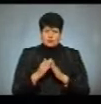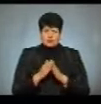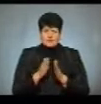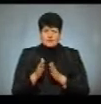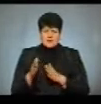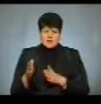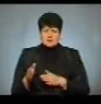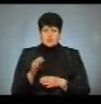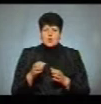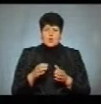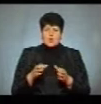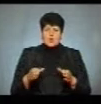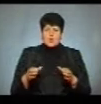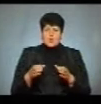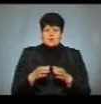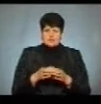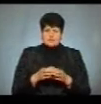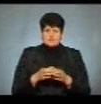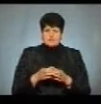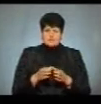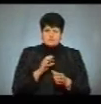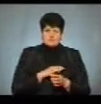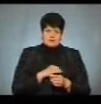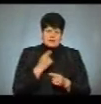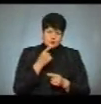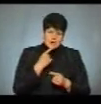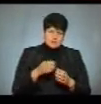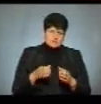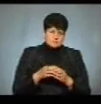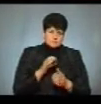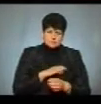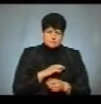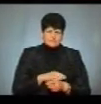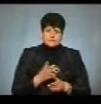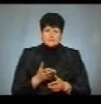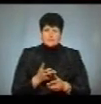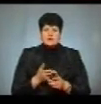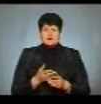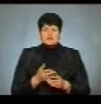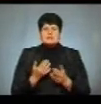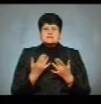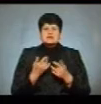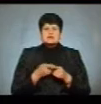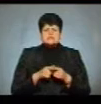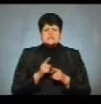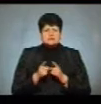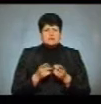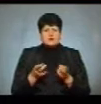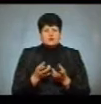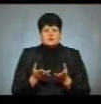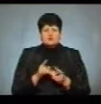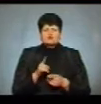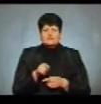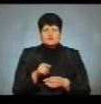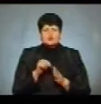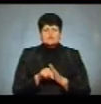колективний споживач чи індивідуальний споживач в цьому плані. На вашу думку, наскільки ці зміни необхідні і що